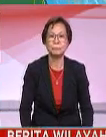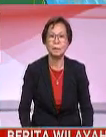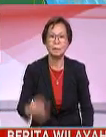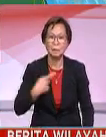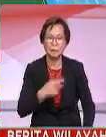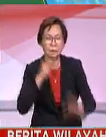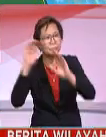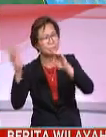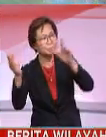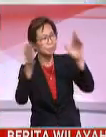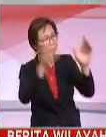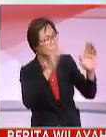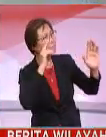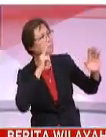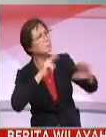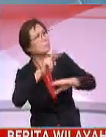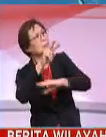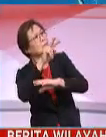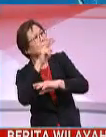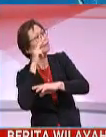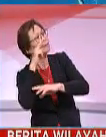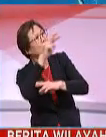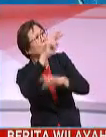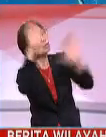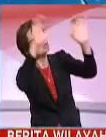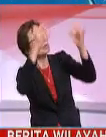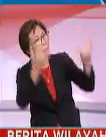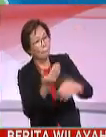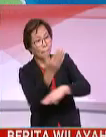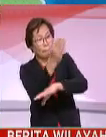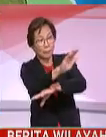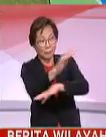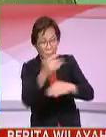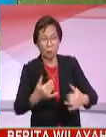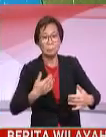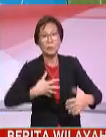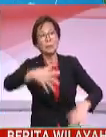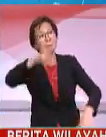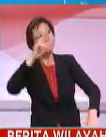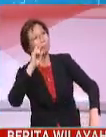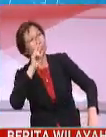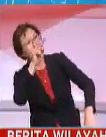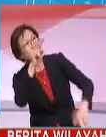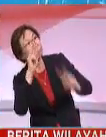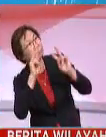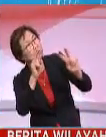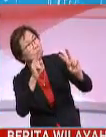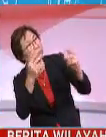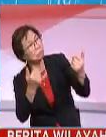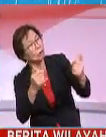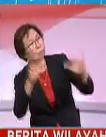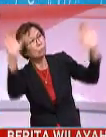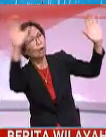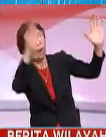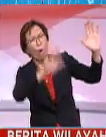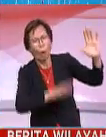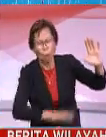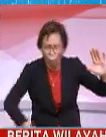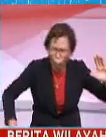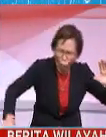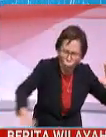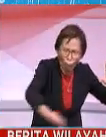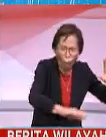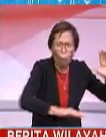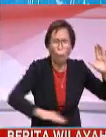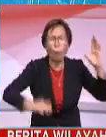kita balik pula untuk melihat tinjauan cuaca semasa pada petang ini. Dapat diperhatikan ketika ini keadaan cuaca di hampir kesemua